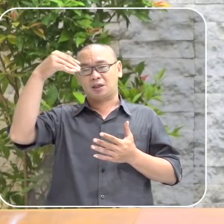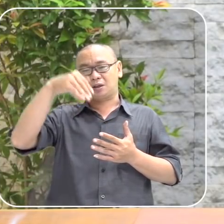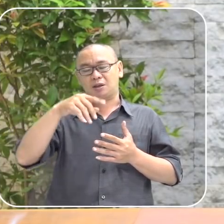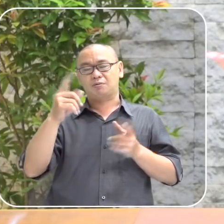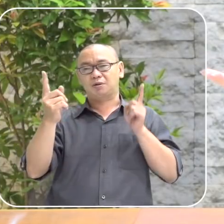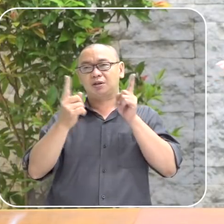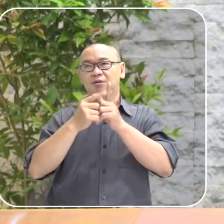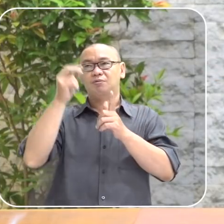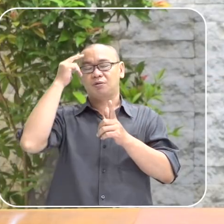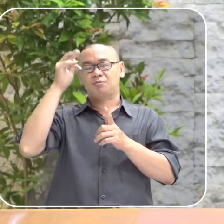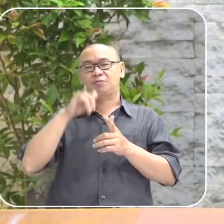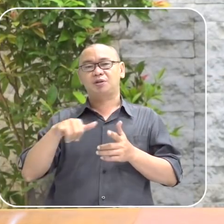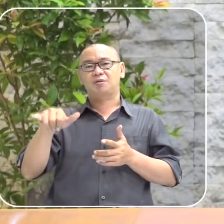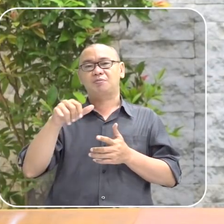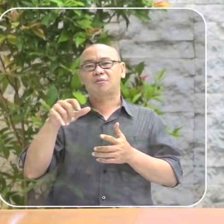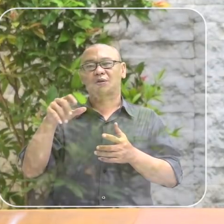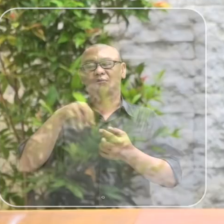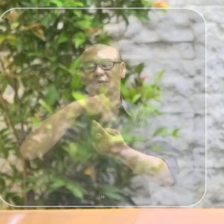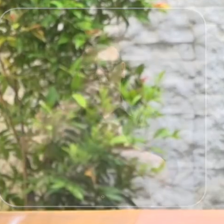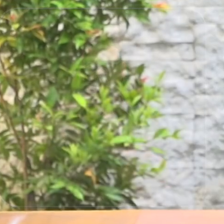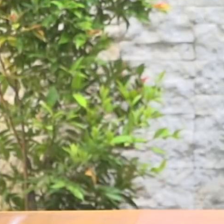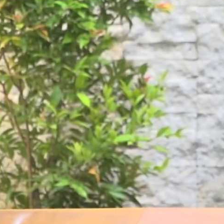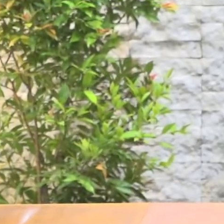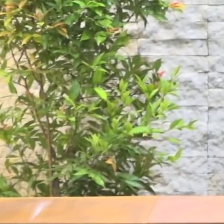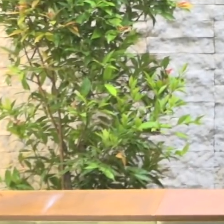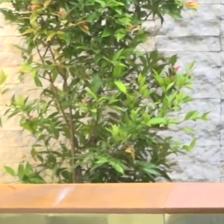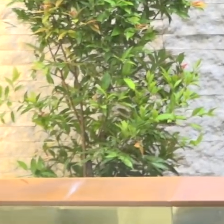Tuhan bersama keluargaku.